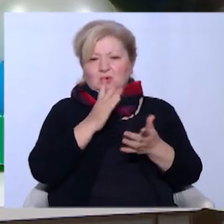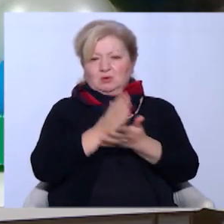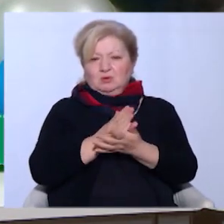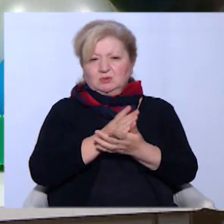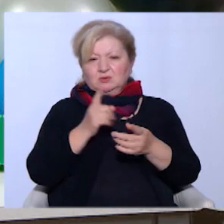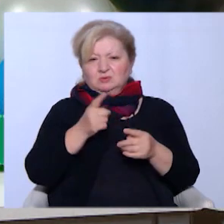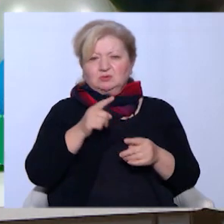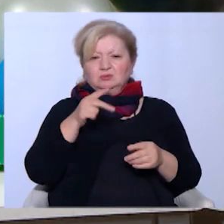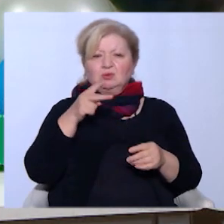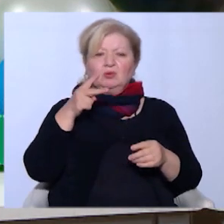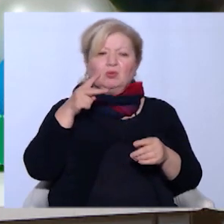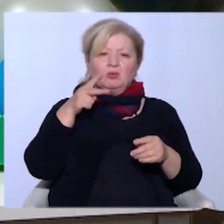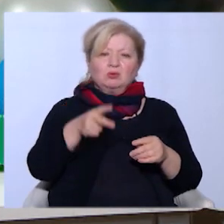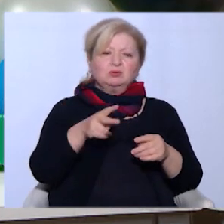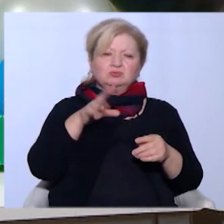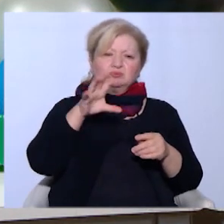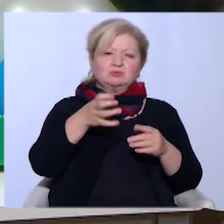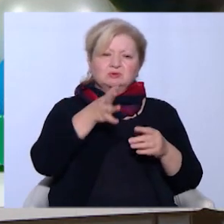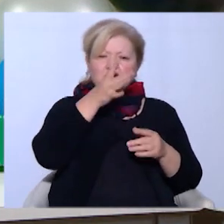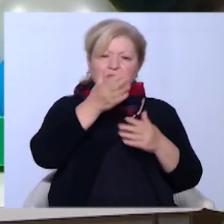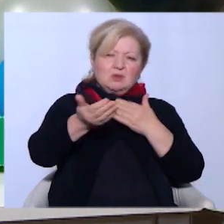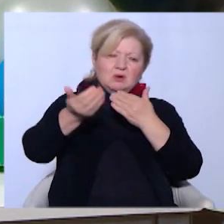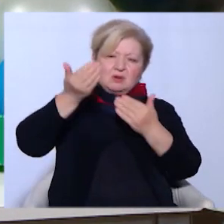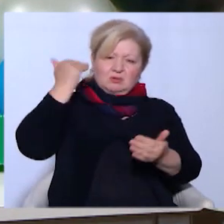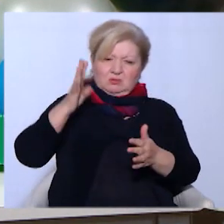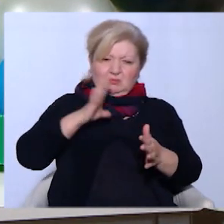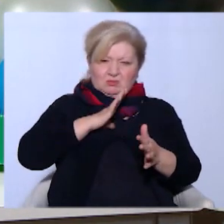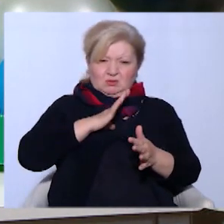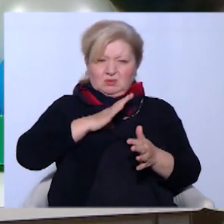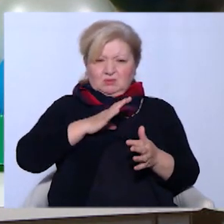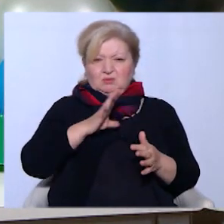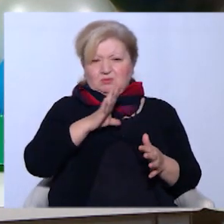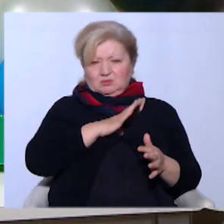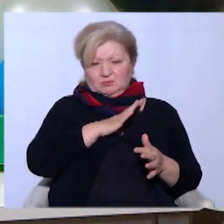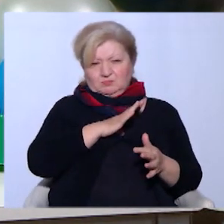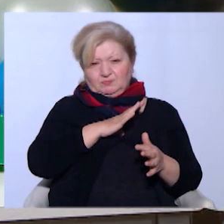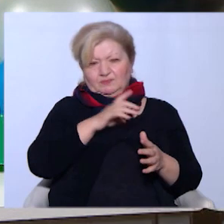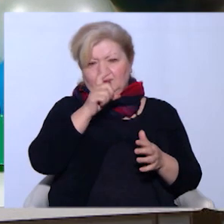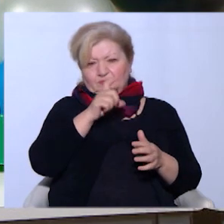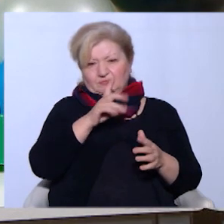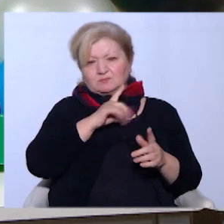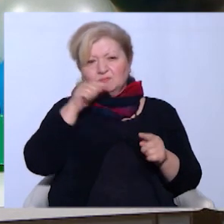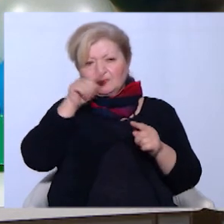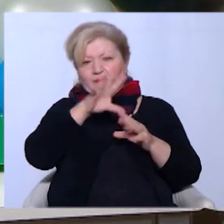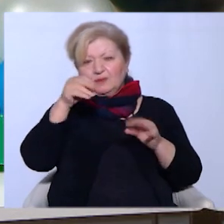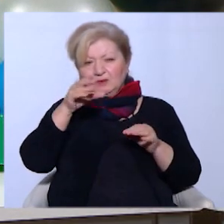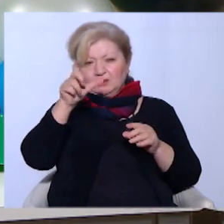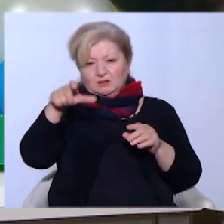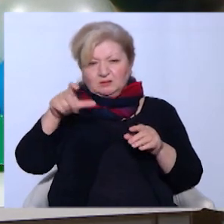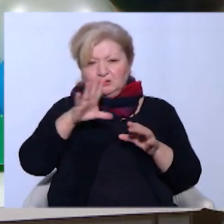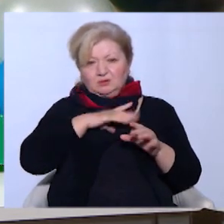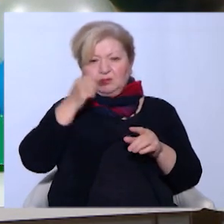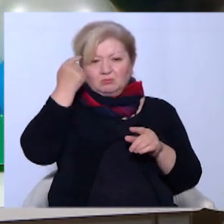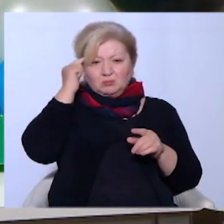კიდევ 2500 წლის წინ ჰქონდათ ჩვენს ბრძენ ფილოსოფოსებს, დემოკრიტეს და ლევკიპეს, და ისინი თვლიდნენ, რომ თუ